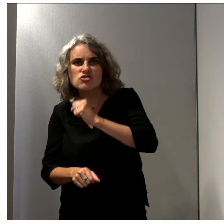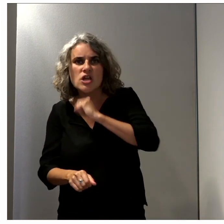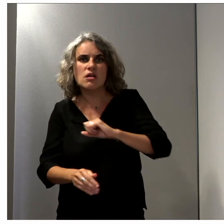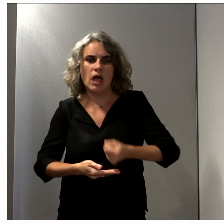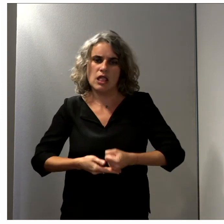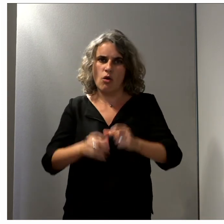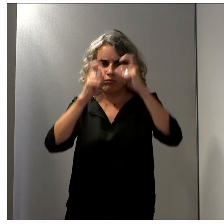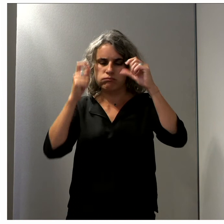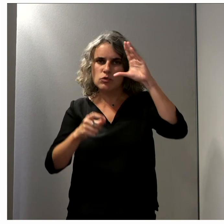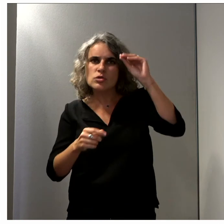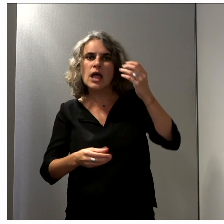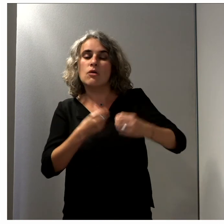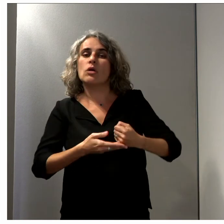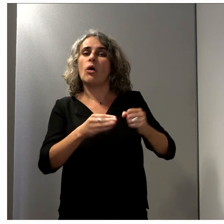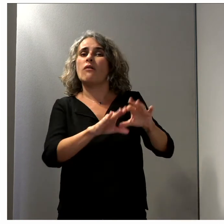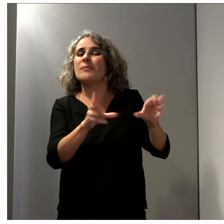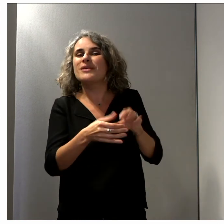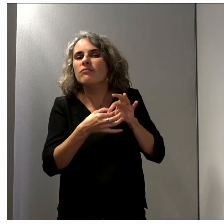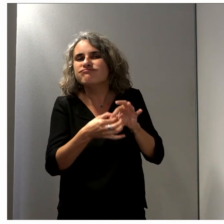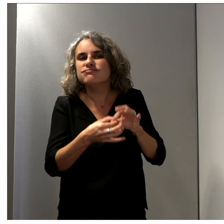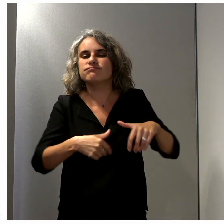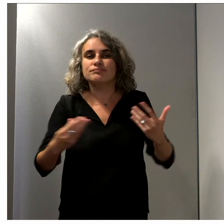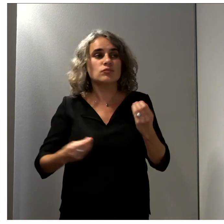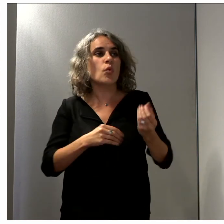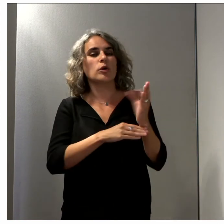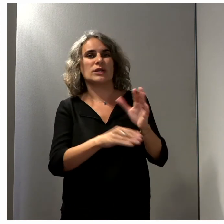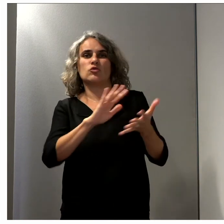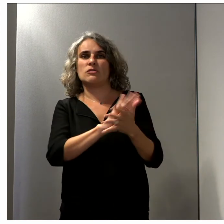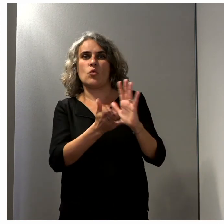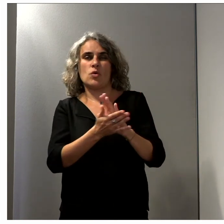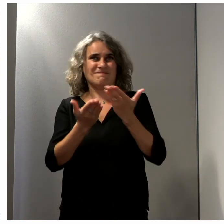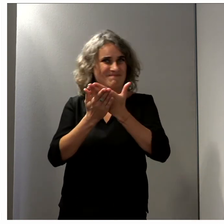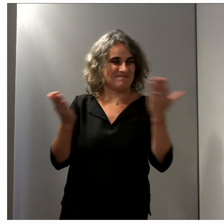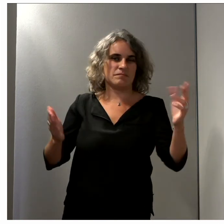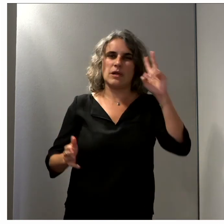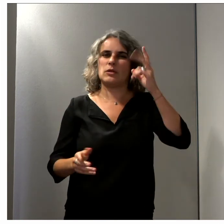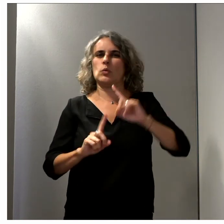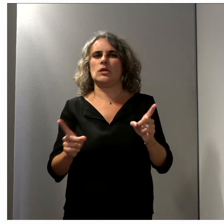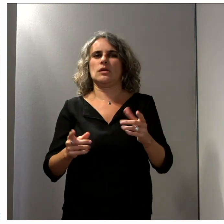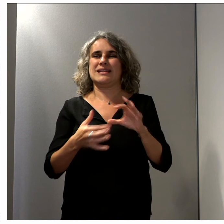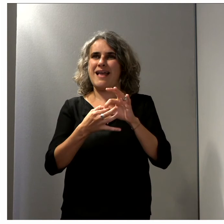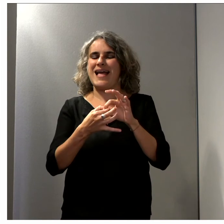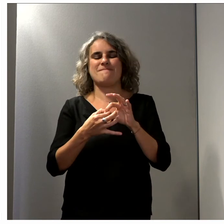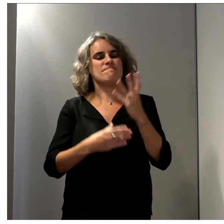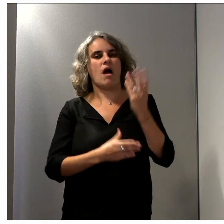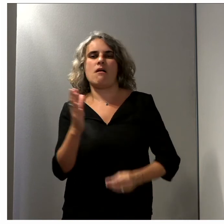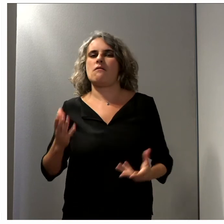d'aidants professionnels ou familiaux, de représentants d'associations. Voilà. Un lien donc